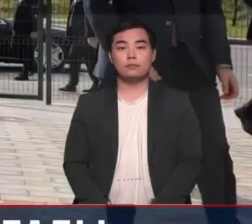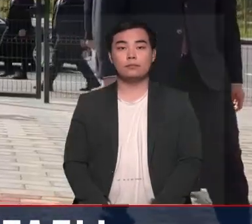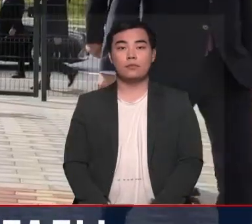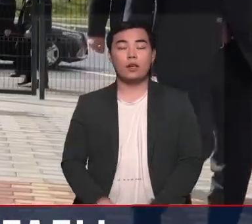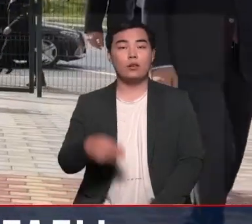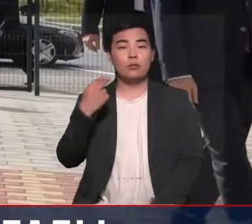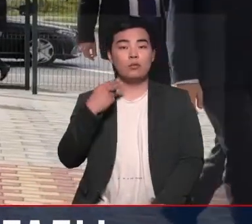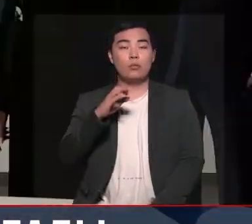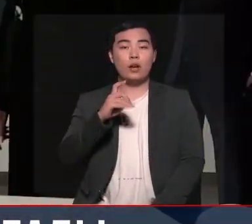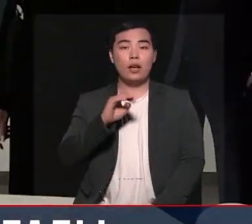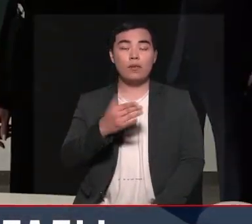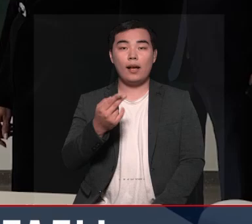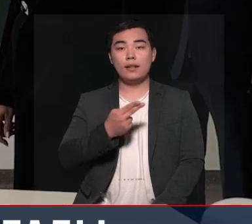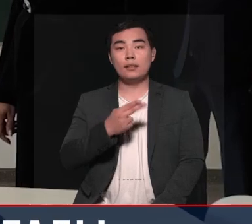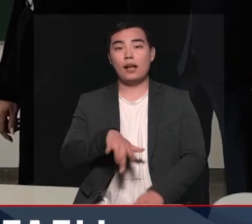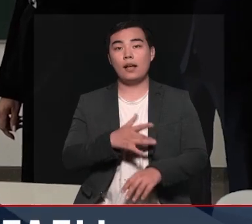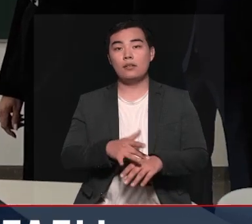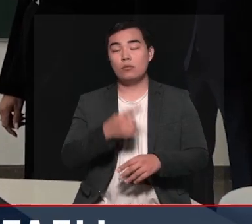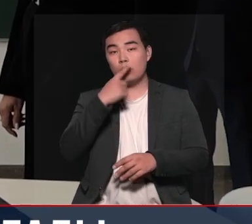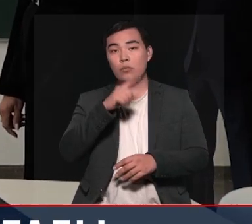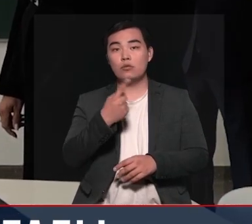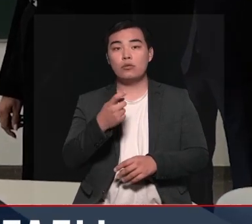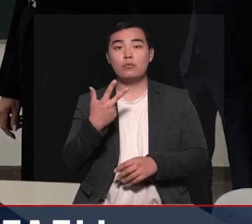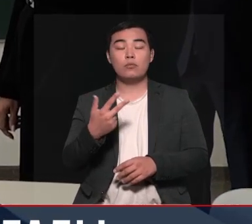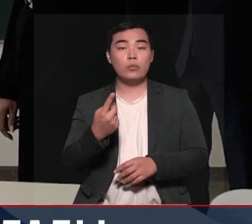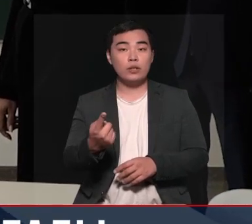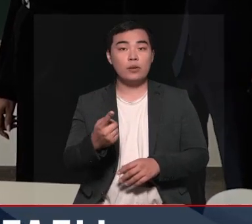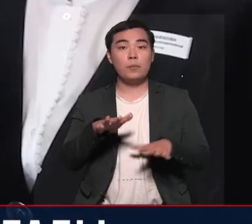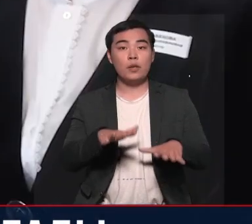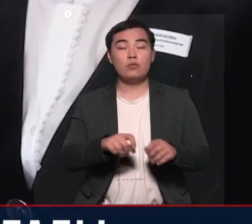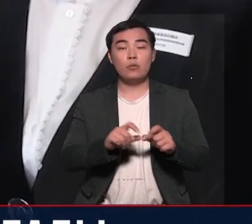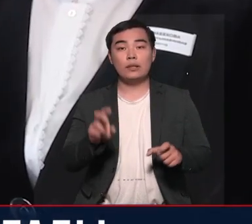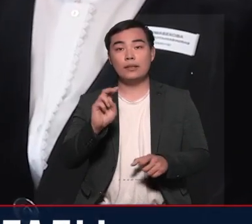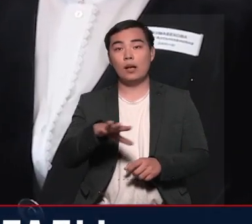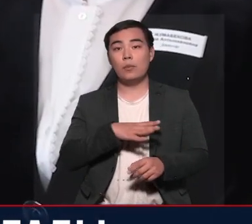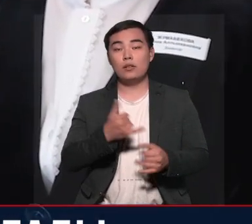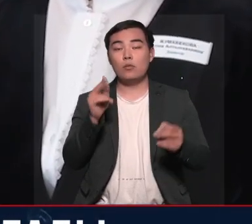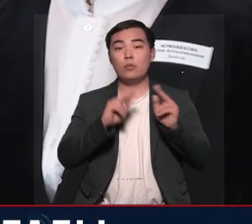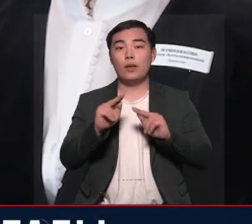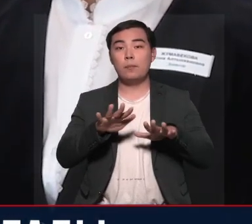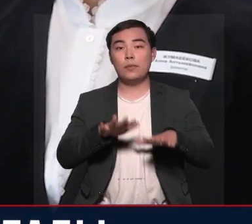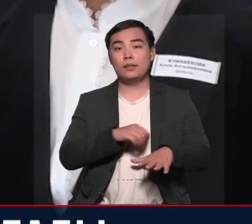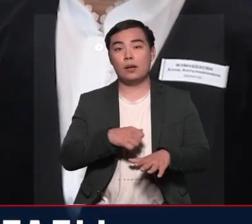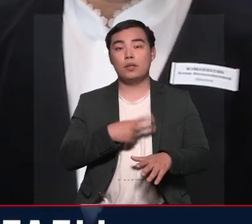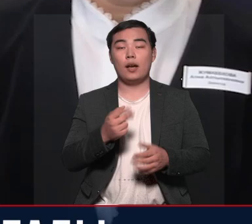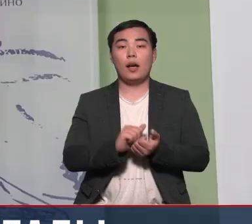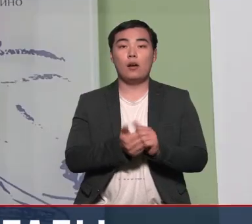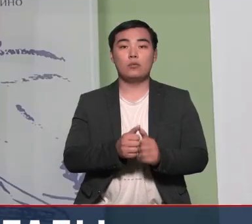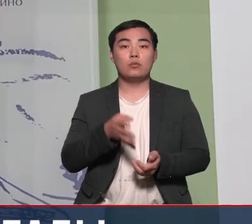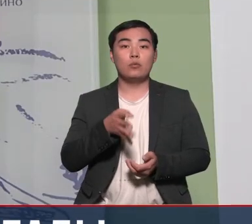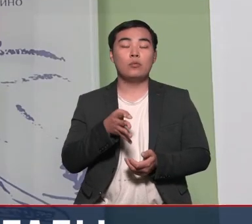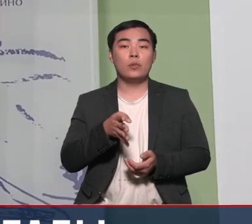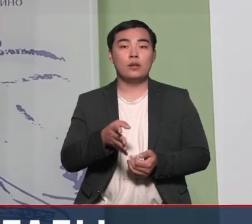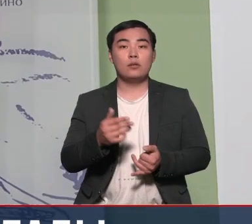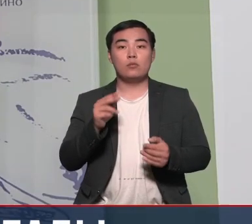Қасым Жомарт Тоқаев Астана қаласының Нұра ауданындағы 101-ші мектепке де ат басын бұрды. Аталған білім ордасында 2 ауысымда 4000